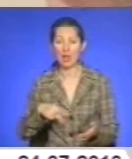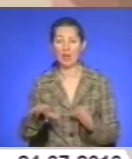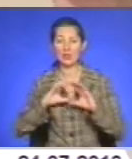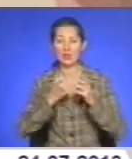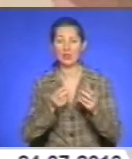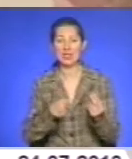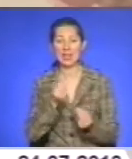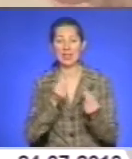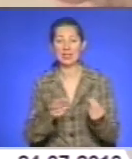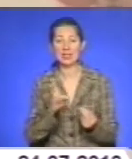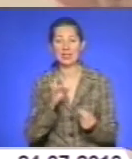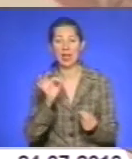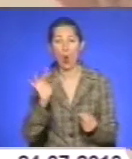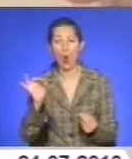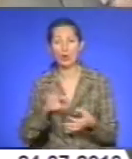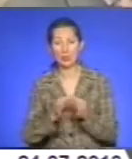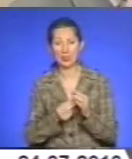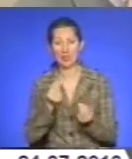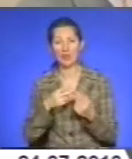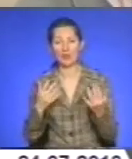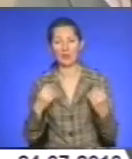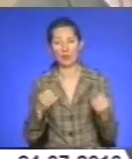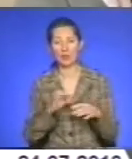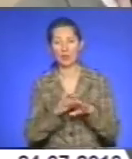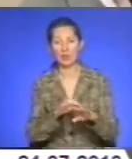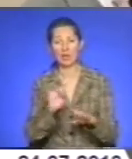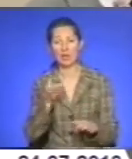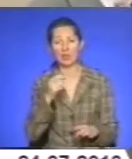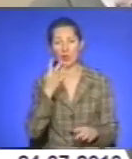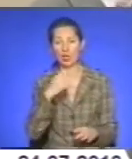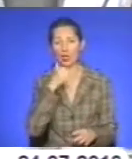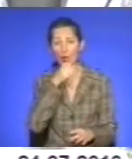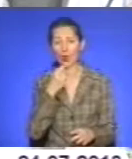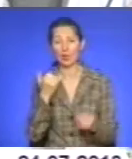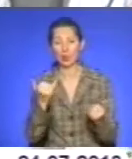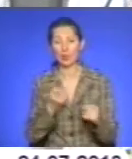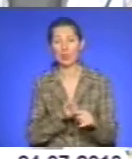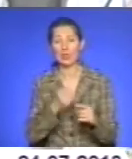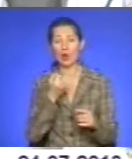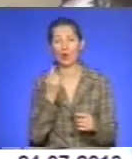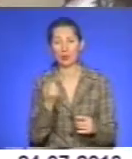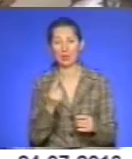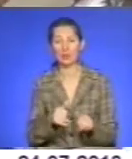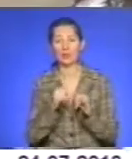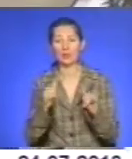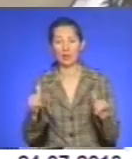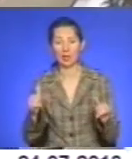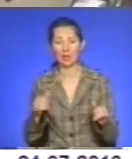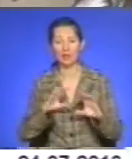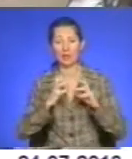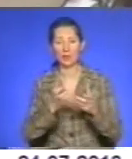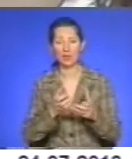неолімпійських видів спорту проводяться раз на 4 роки. Нині це один з найпопулярніших у світі спортивних форумів, слідом за олімпійськими